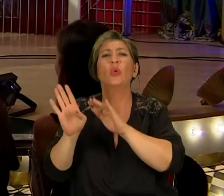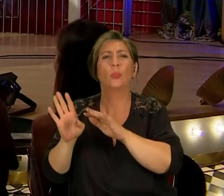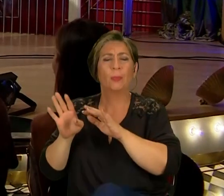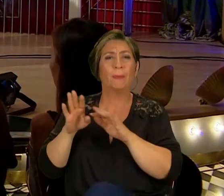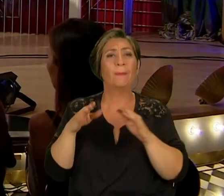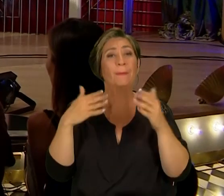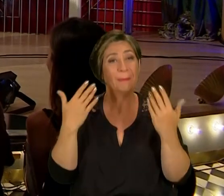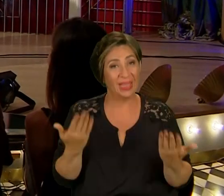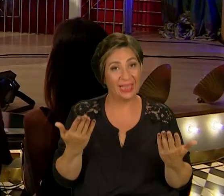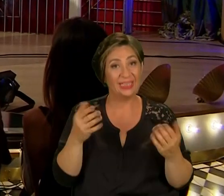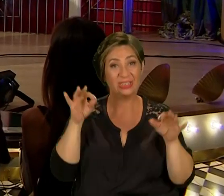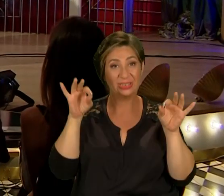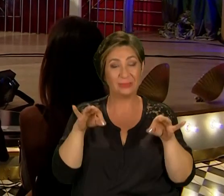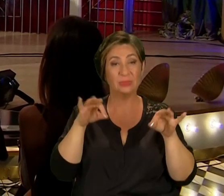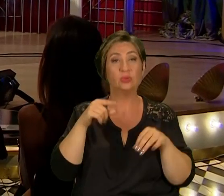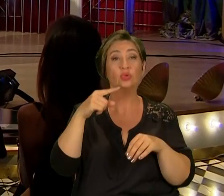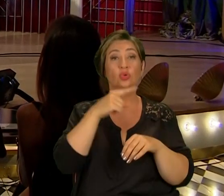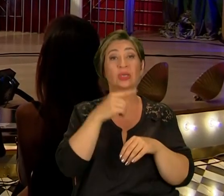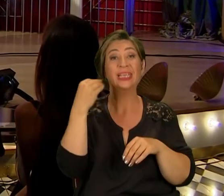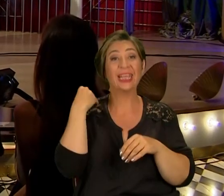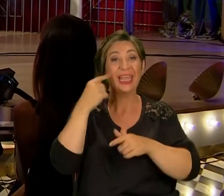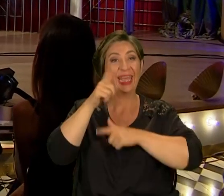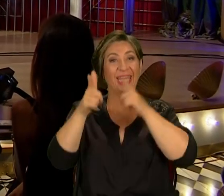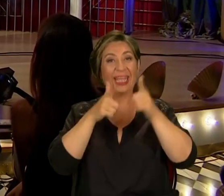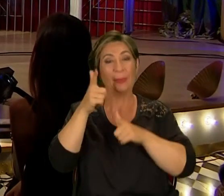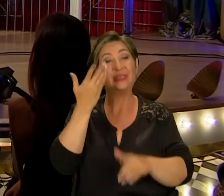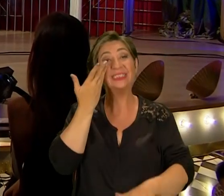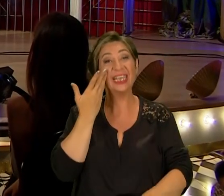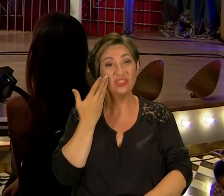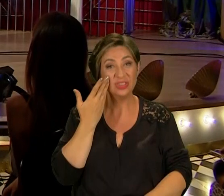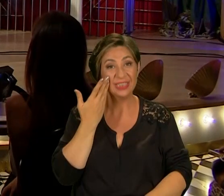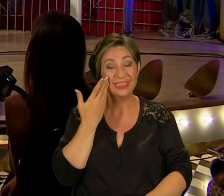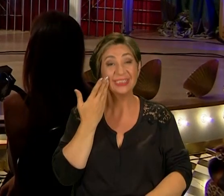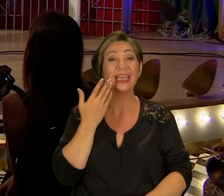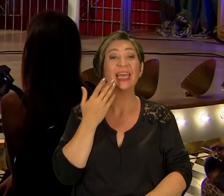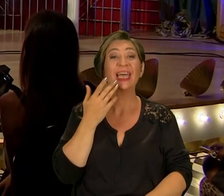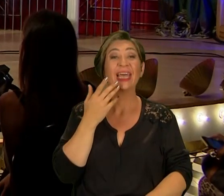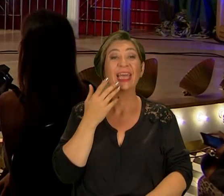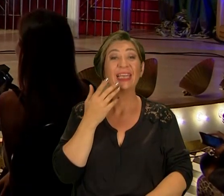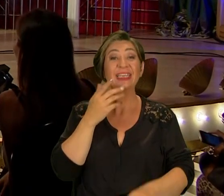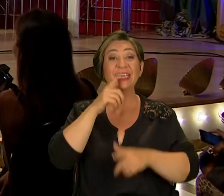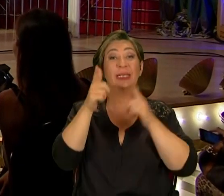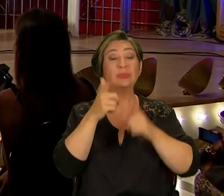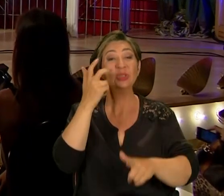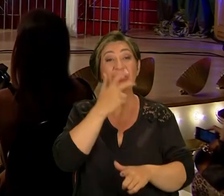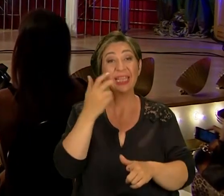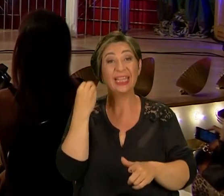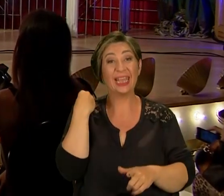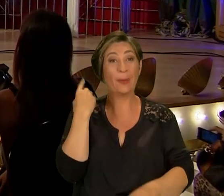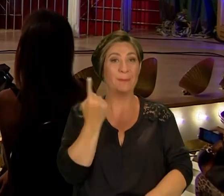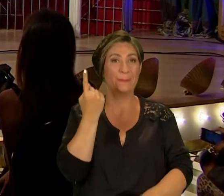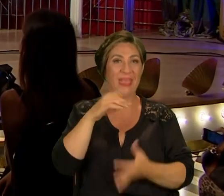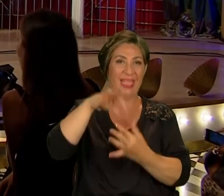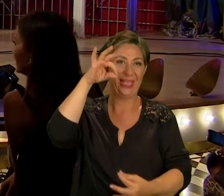Peki, şimdi şu yeni klibi seyredeceğiz. Hadi bakalım, klibin şarkısı Yeni Biri. Evet.